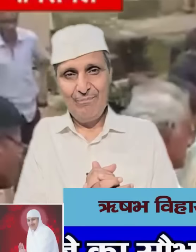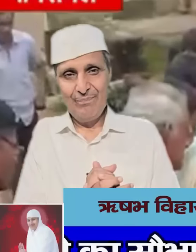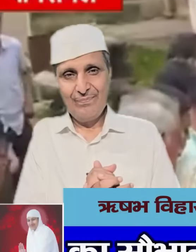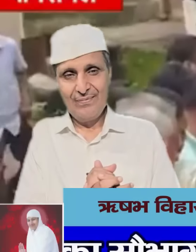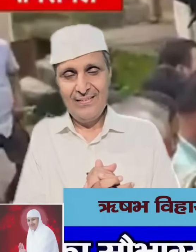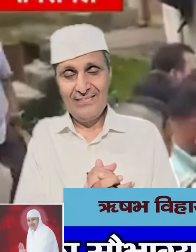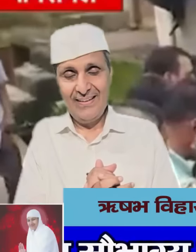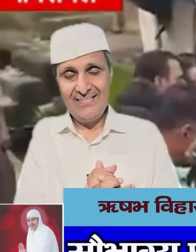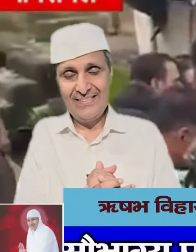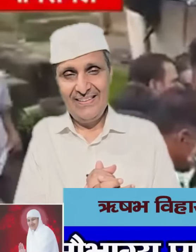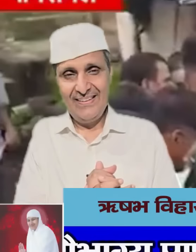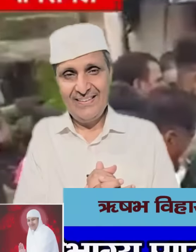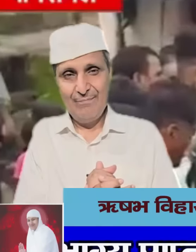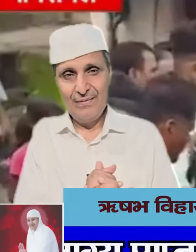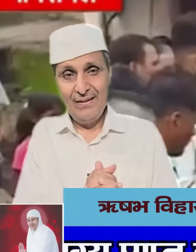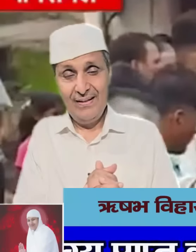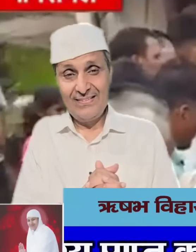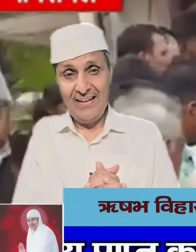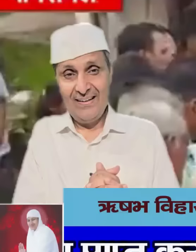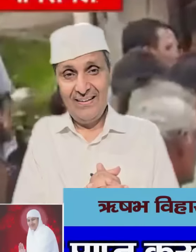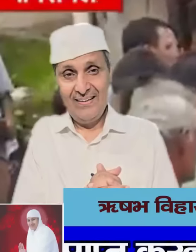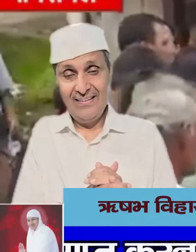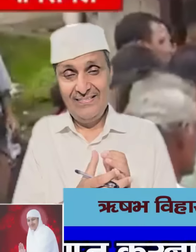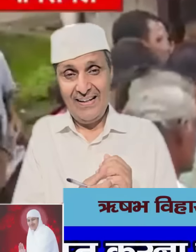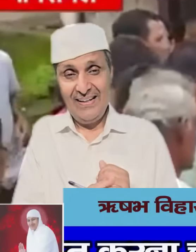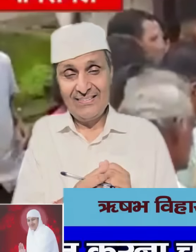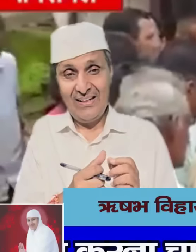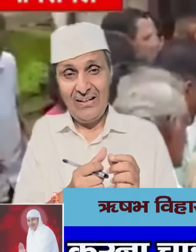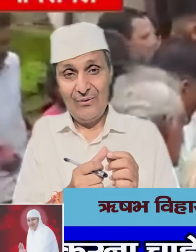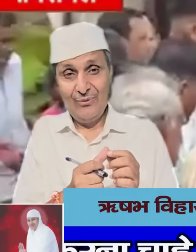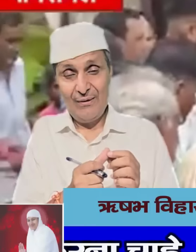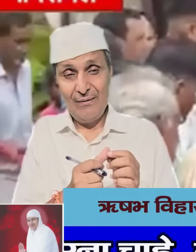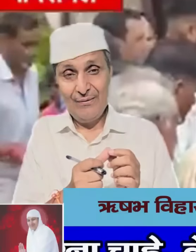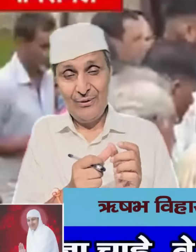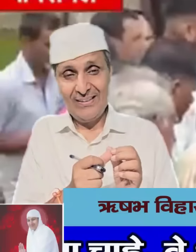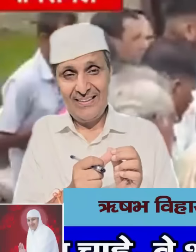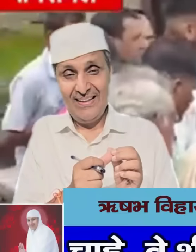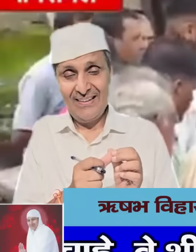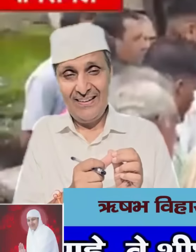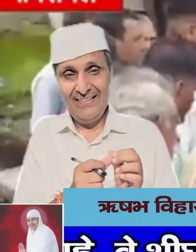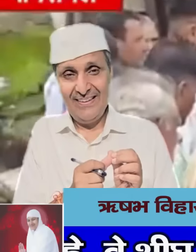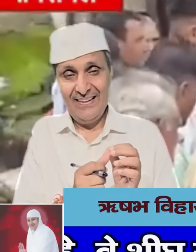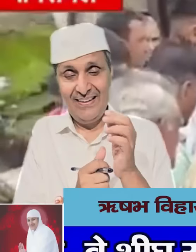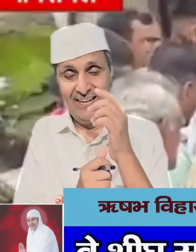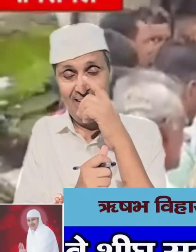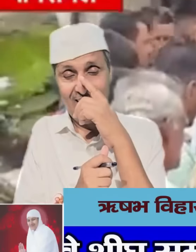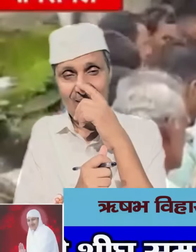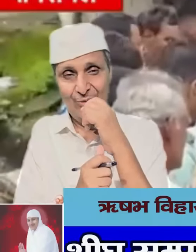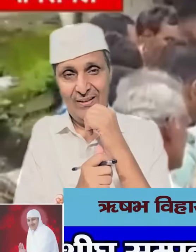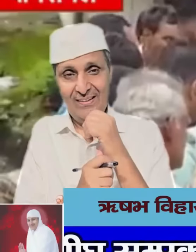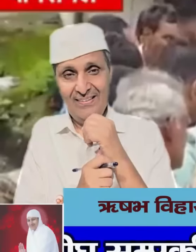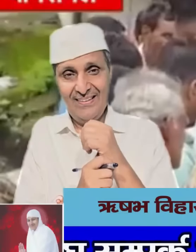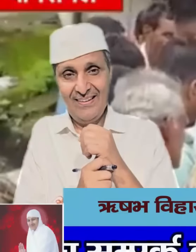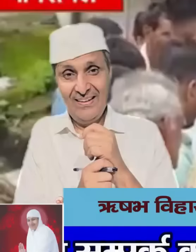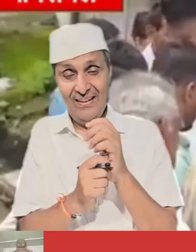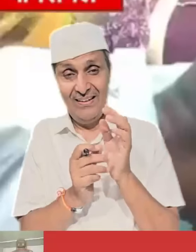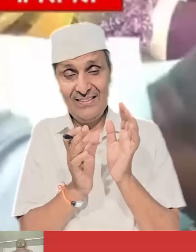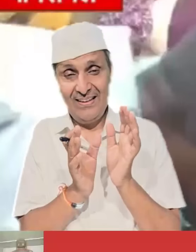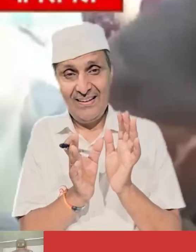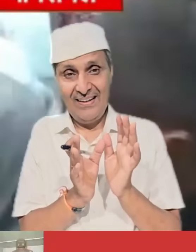है। ध्यान से देखिए इसे, इसका दाएं हाथ का अंगूठा जो हाथ का है खंडित है, नाक थोड़ी खंडित